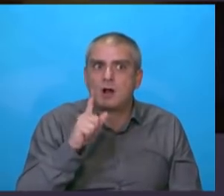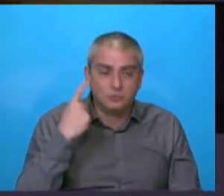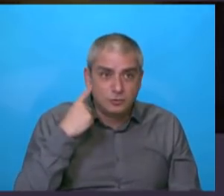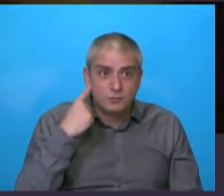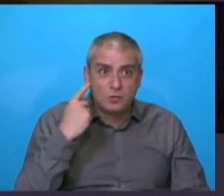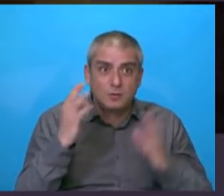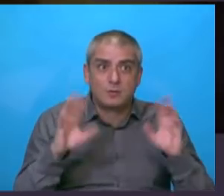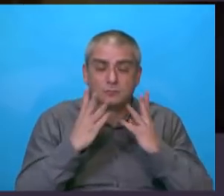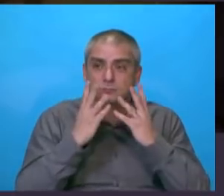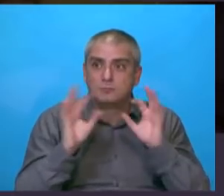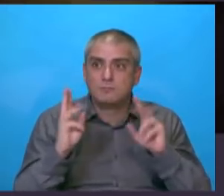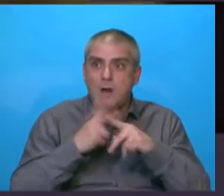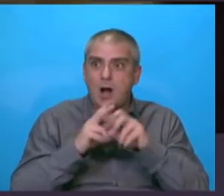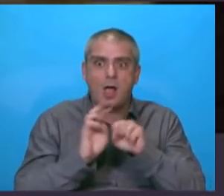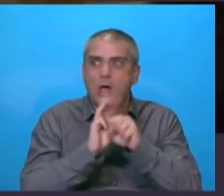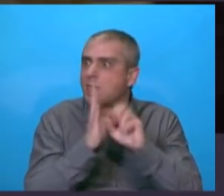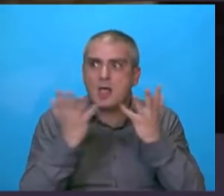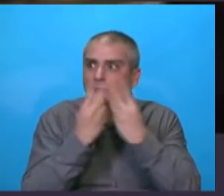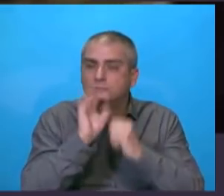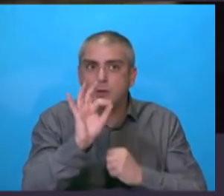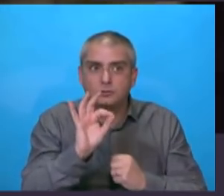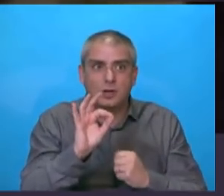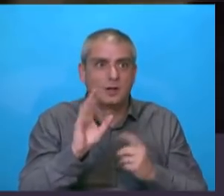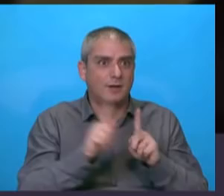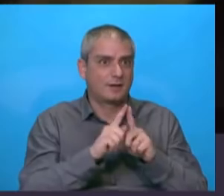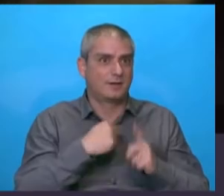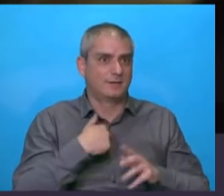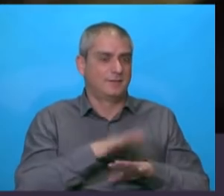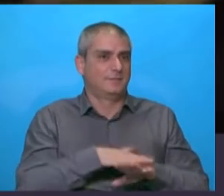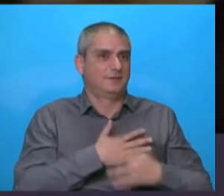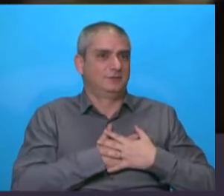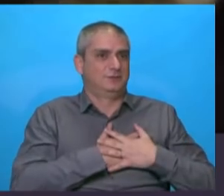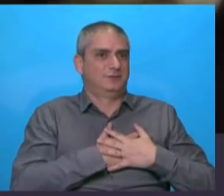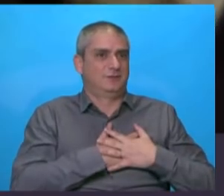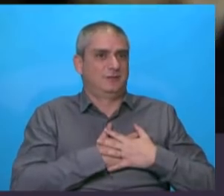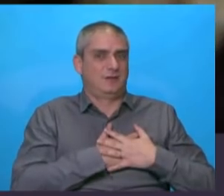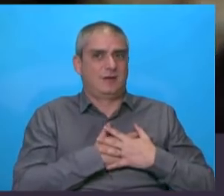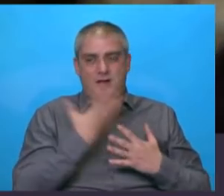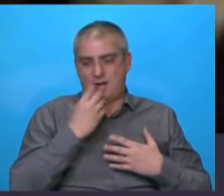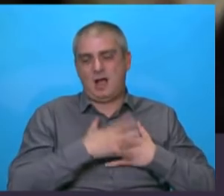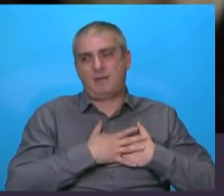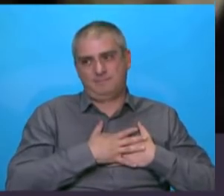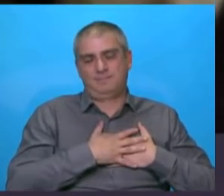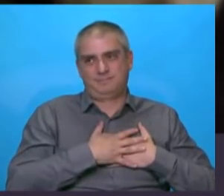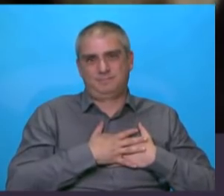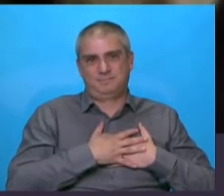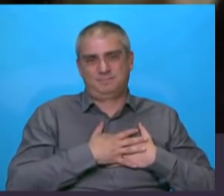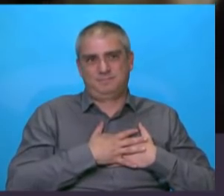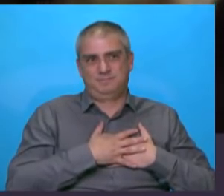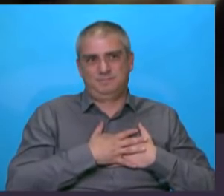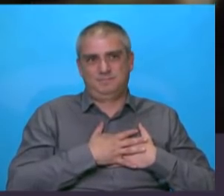על הקורונה, איך המשפחה שלך? כאילו, ברגע הייתי מרגישה שזה חכמה